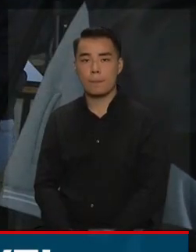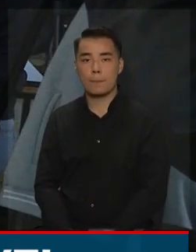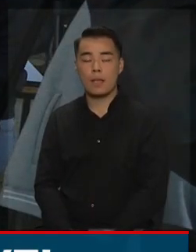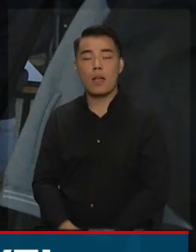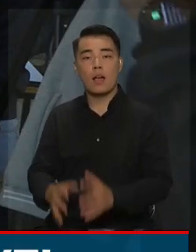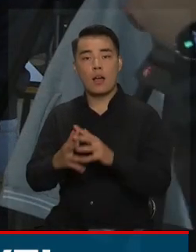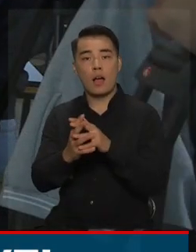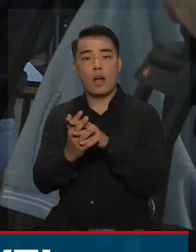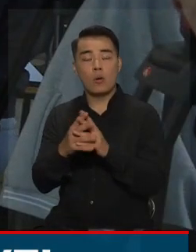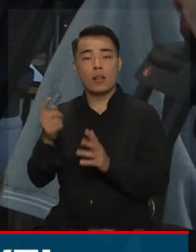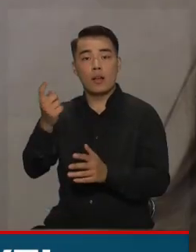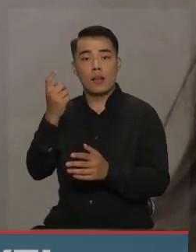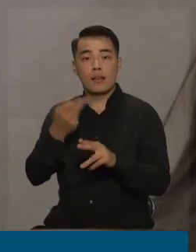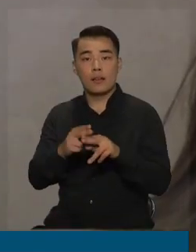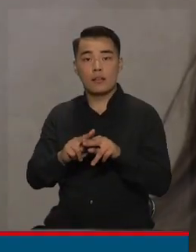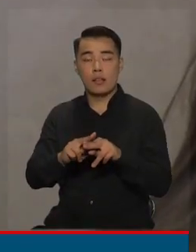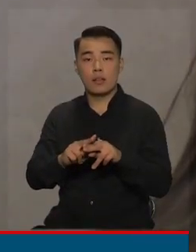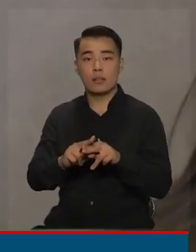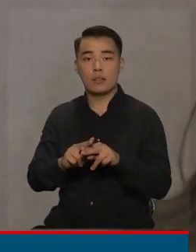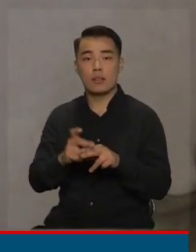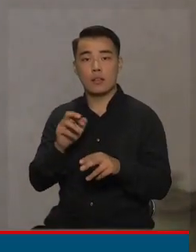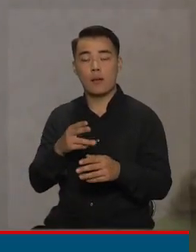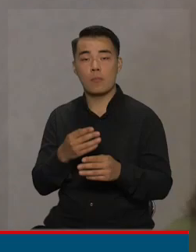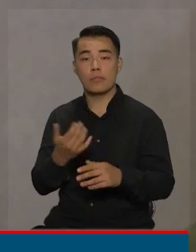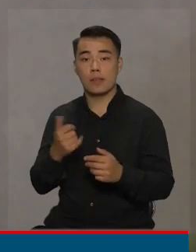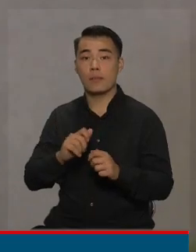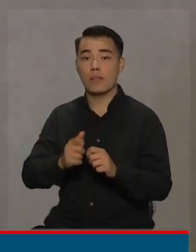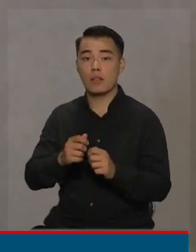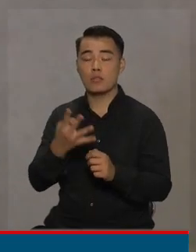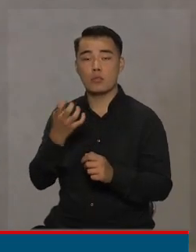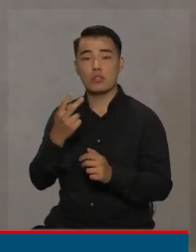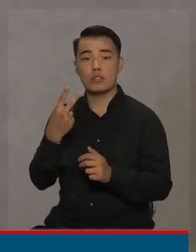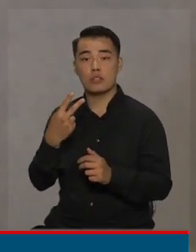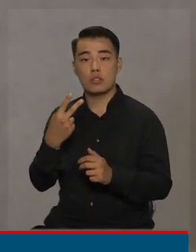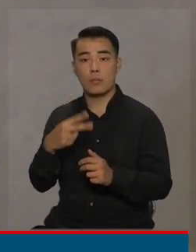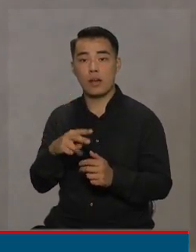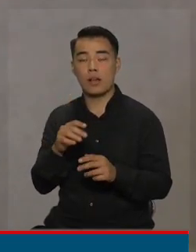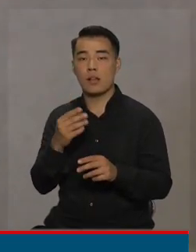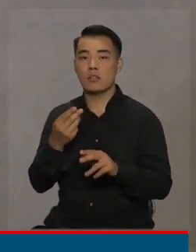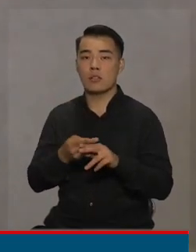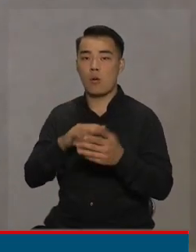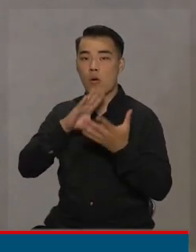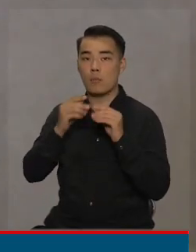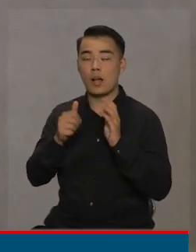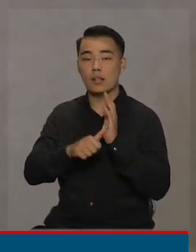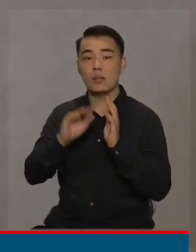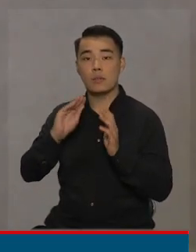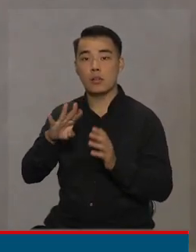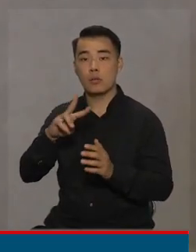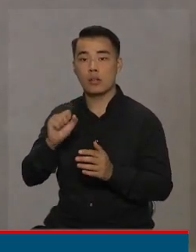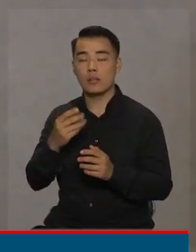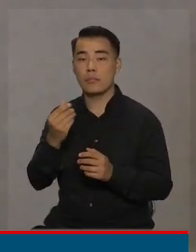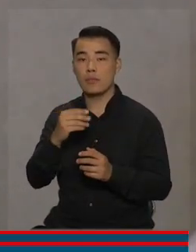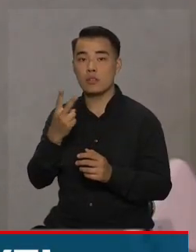Ауыл шаруашылық өнім өндірушілерге бөлінген 426 мың тонна, бағасы